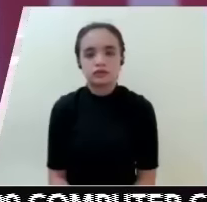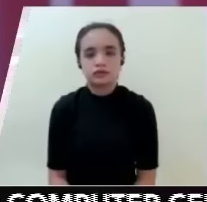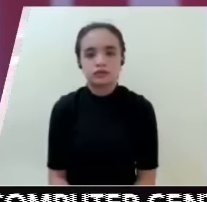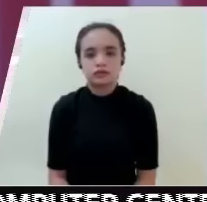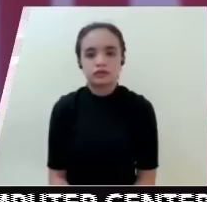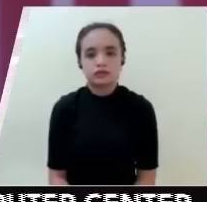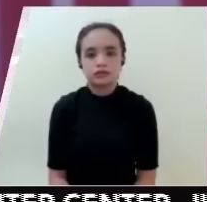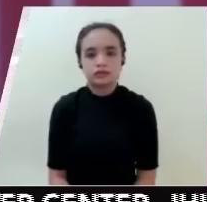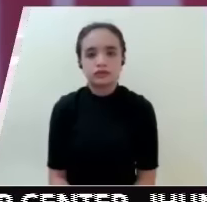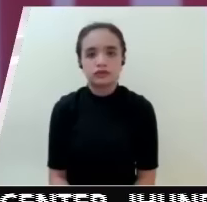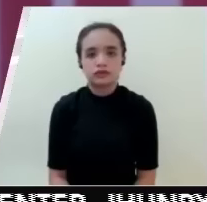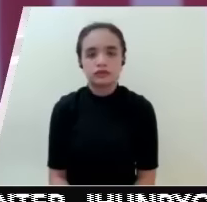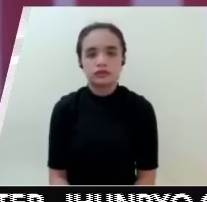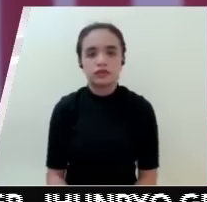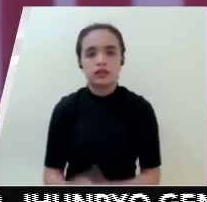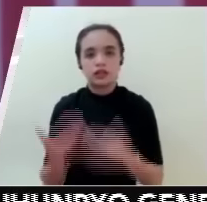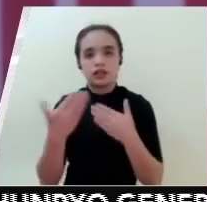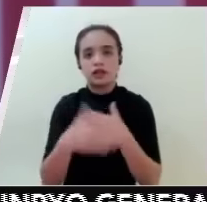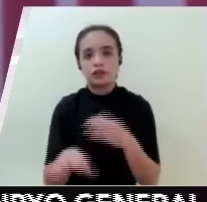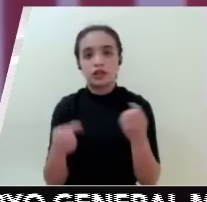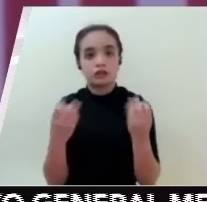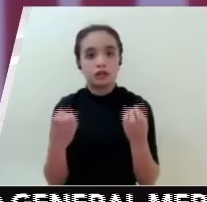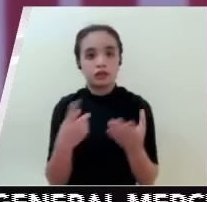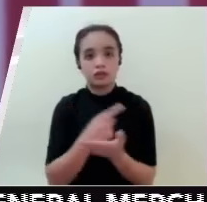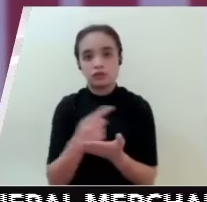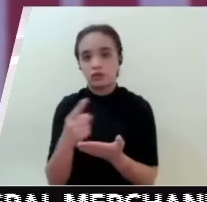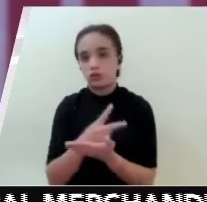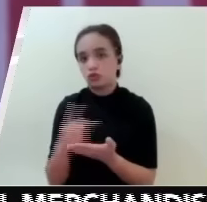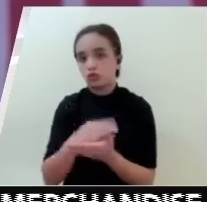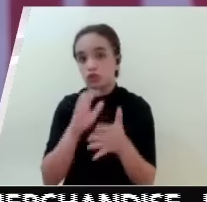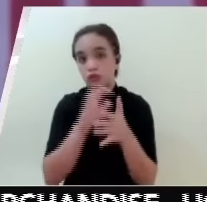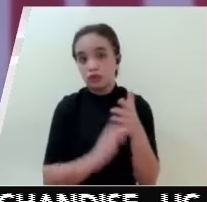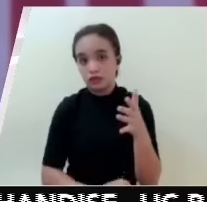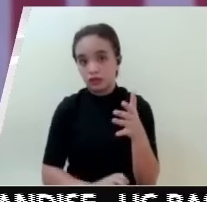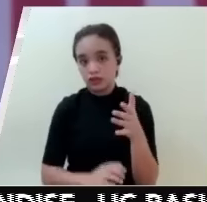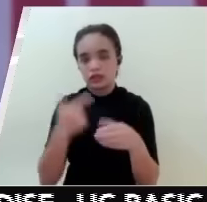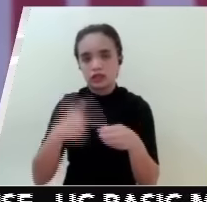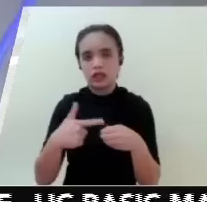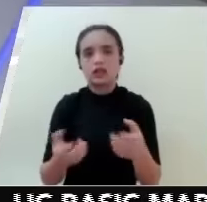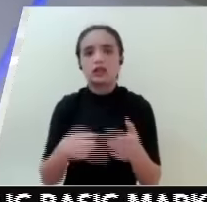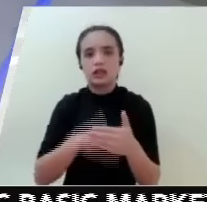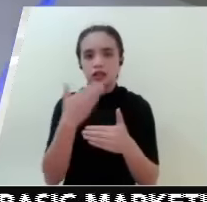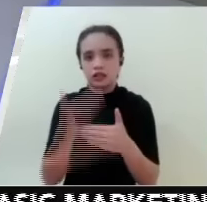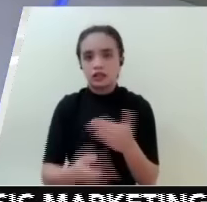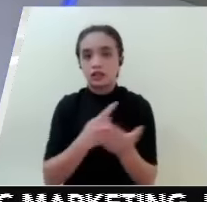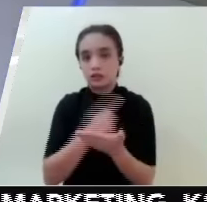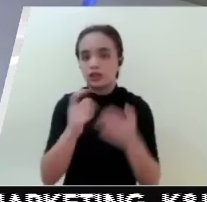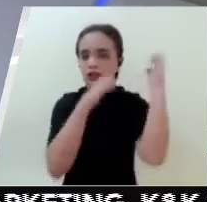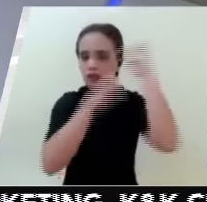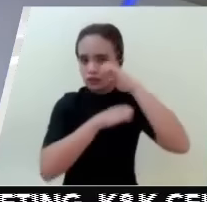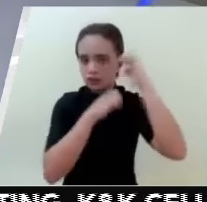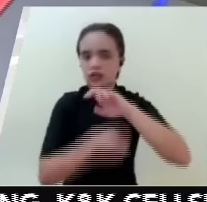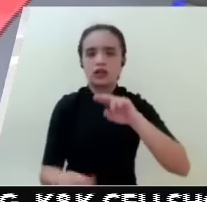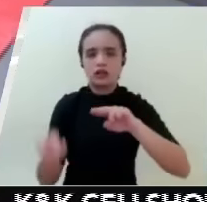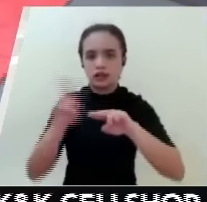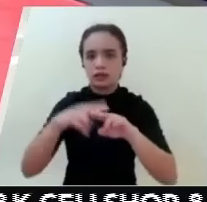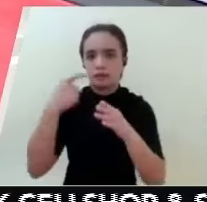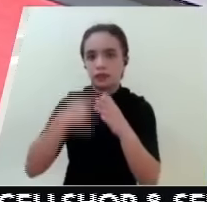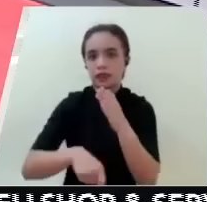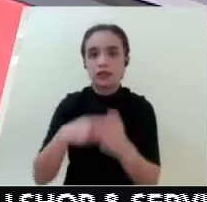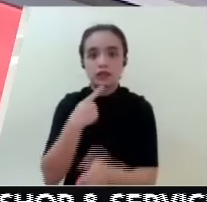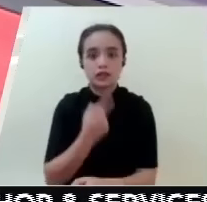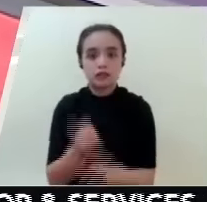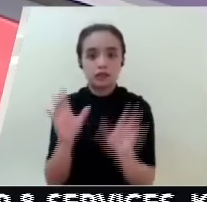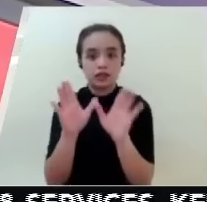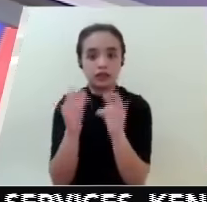Matapos ang ilang linggong rollback, asahan ang taas presyo sa petrolyo sa susunod na linggo. Sa tansya ng kumpanyang Uni Oil, posible mahigit pisong